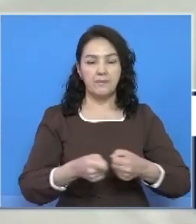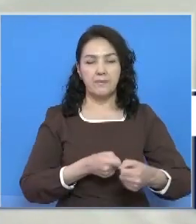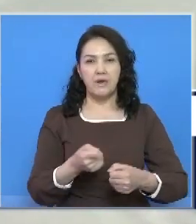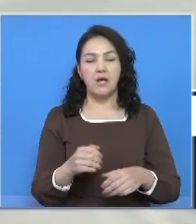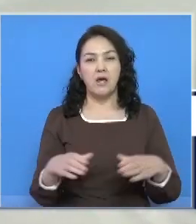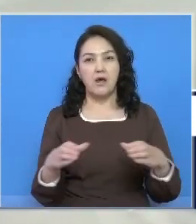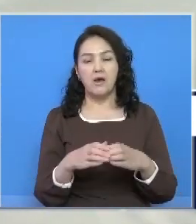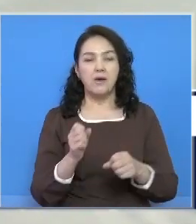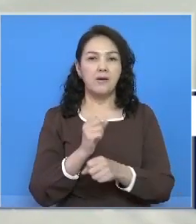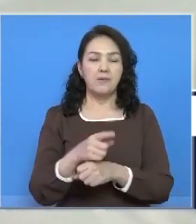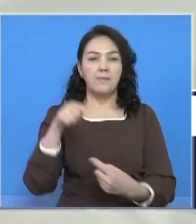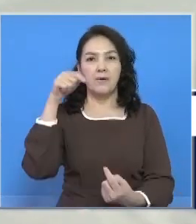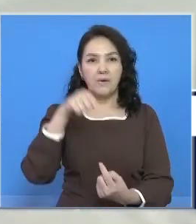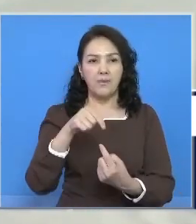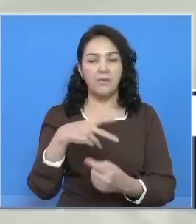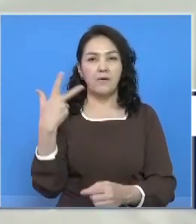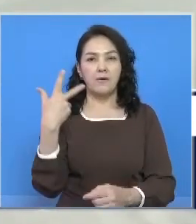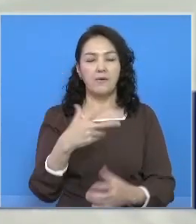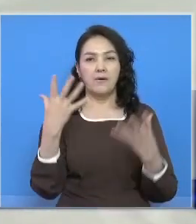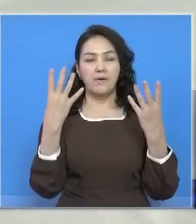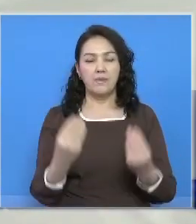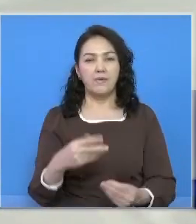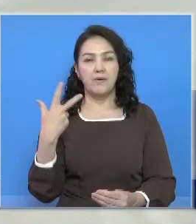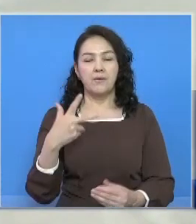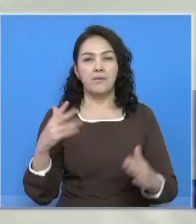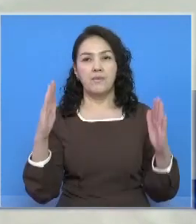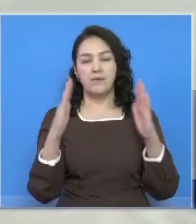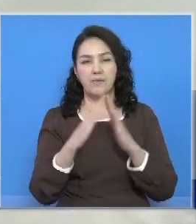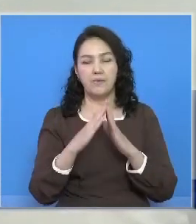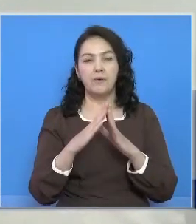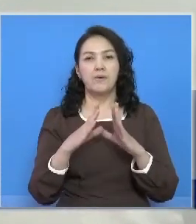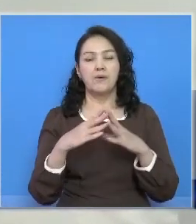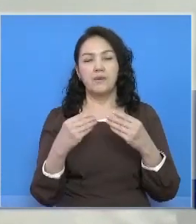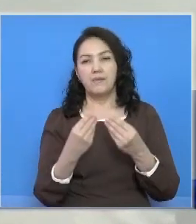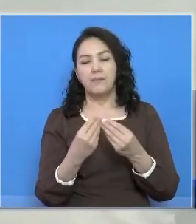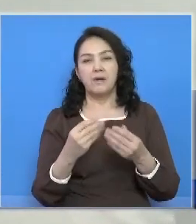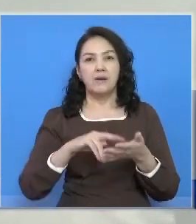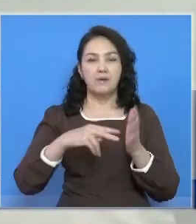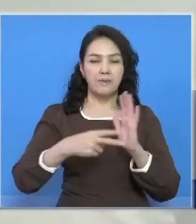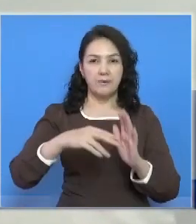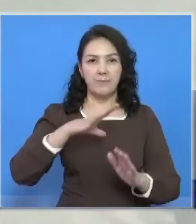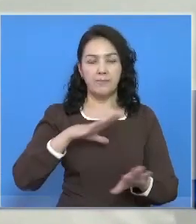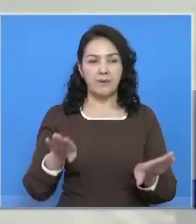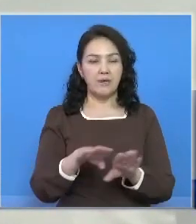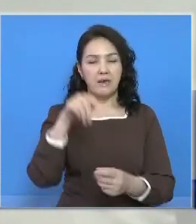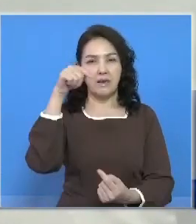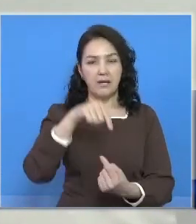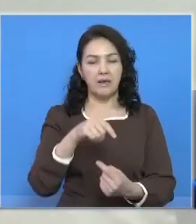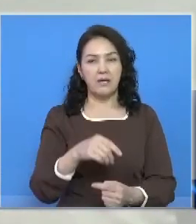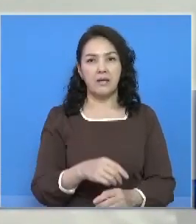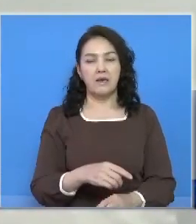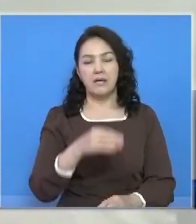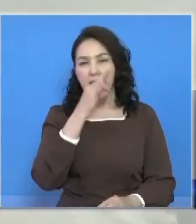қайырымдылық қорының тапсырмасына орай 30 күнде 30 баспана деген жоспарлаған болатын. Соған сәйкес осы Рамазан айының